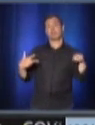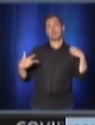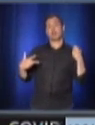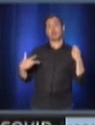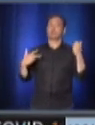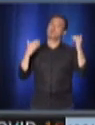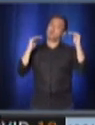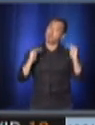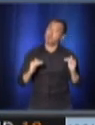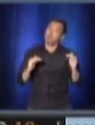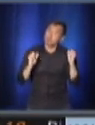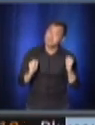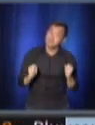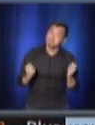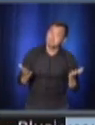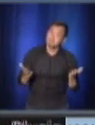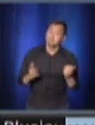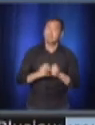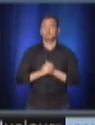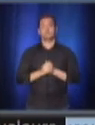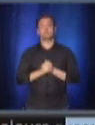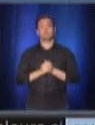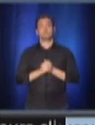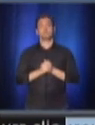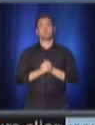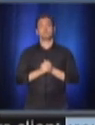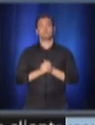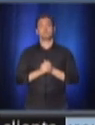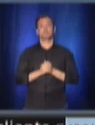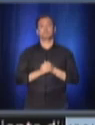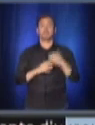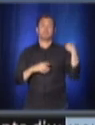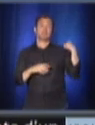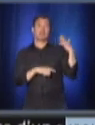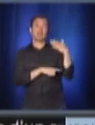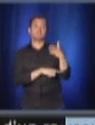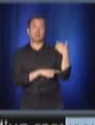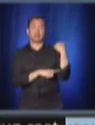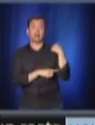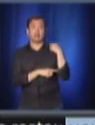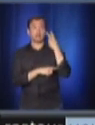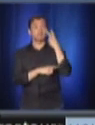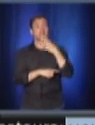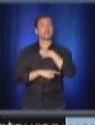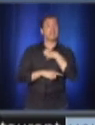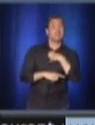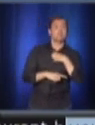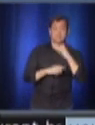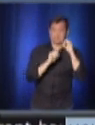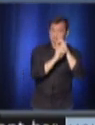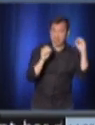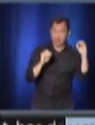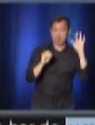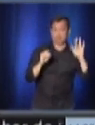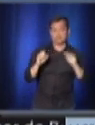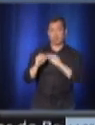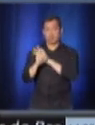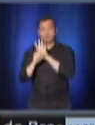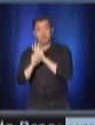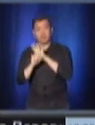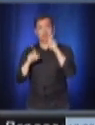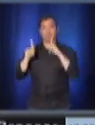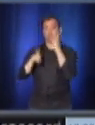diminuée, comme on l'a vu, nous, cette année, où on avait de la grippe en avril, puis dès qu'on a mis les mesures, ça l'a chuté. Ça pourrait être intéressant de le voir, mais le vaccin fait partie de la